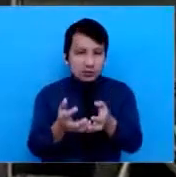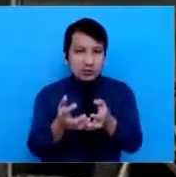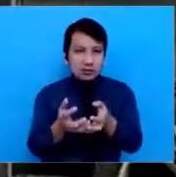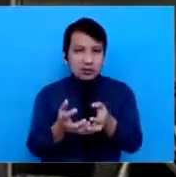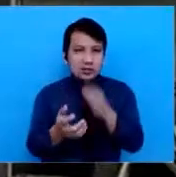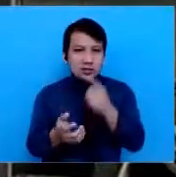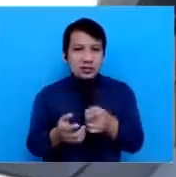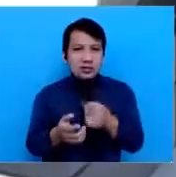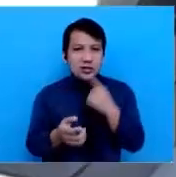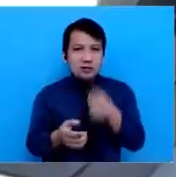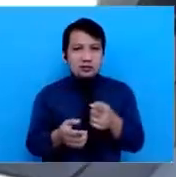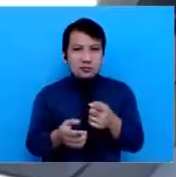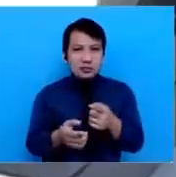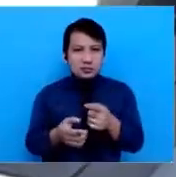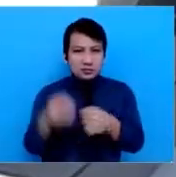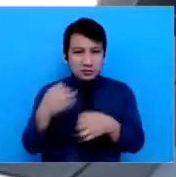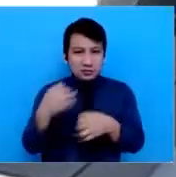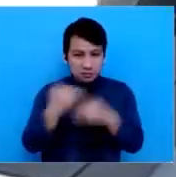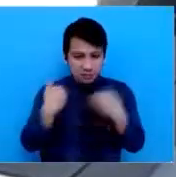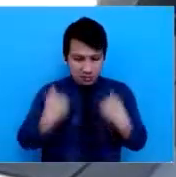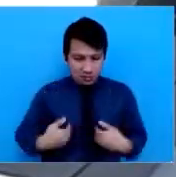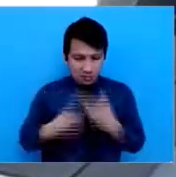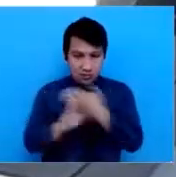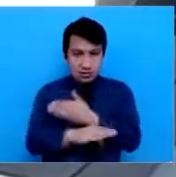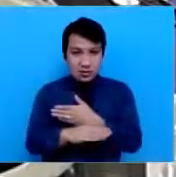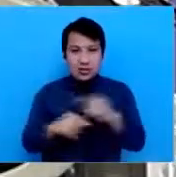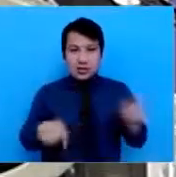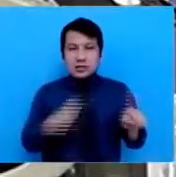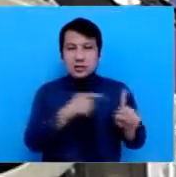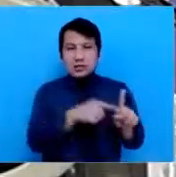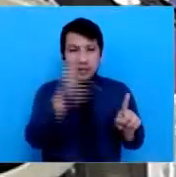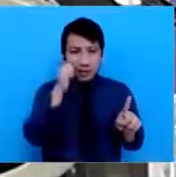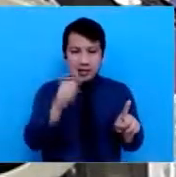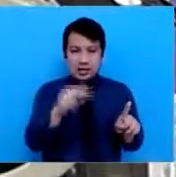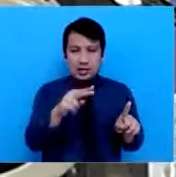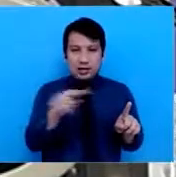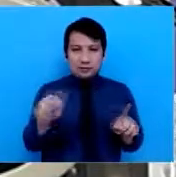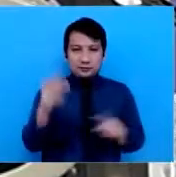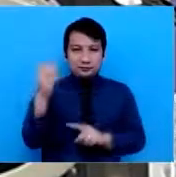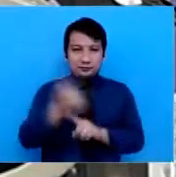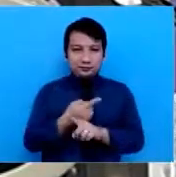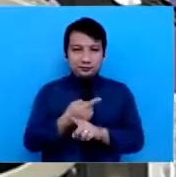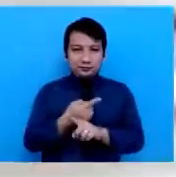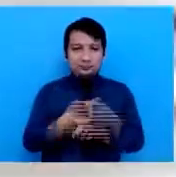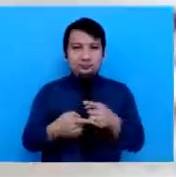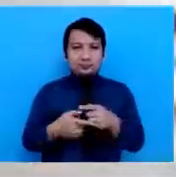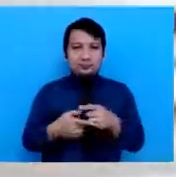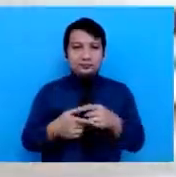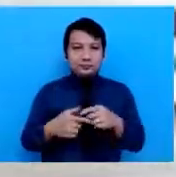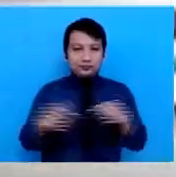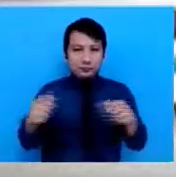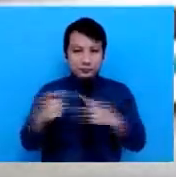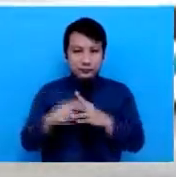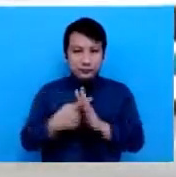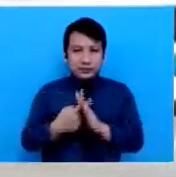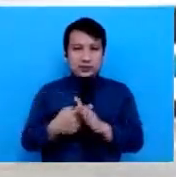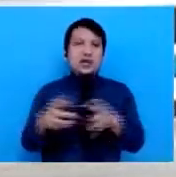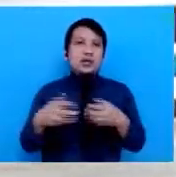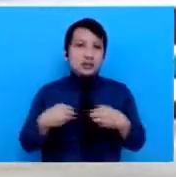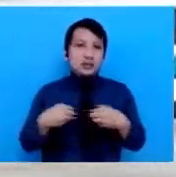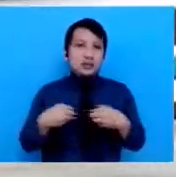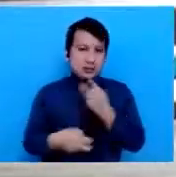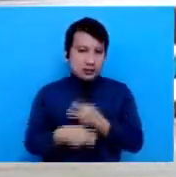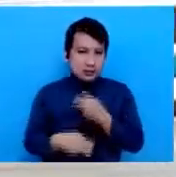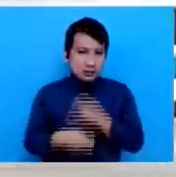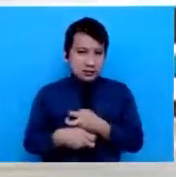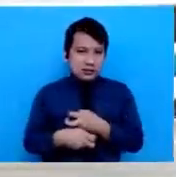fitness goals. Tulad ni Anne na Desyembre pa lang nang magsimulang mag-workout. Pero aminado siyang hindi ito